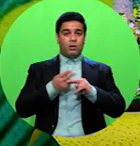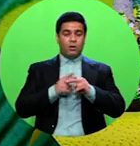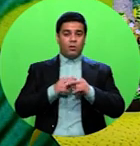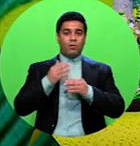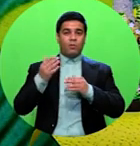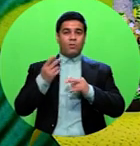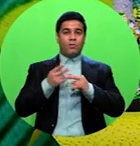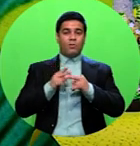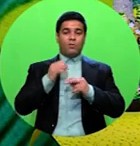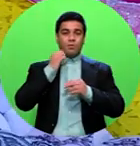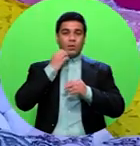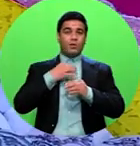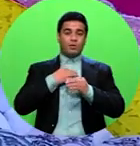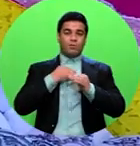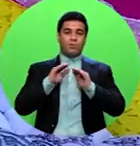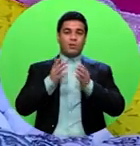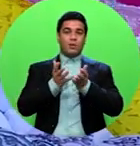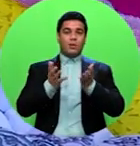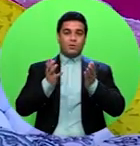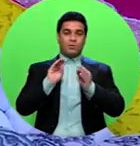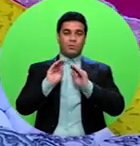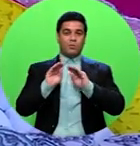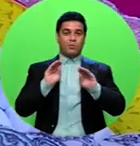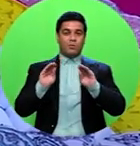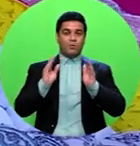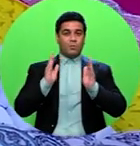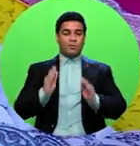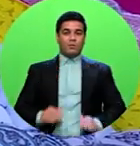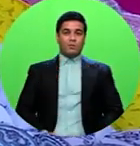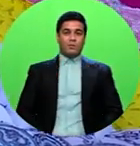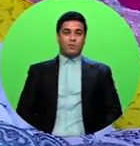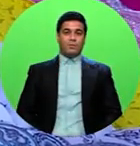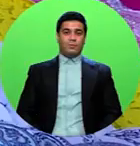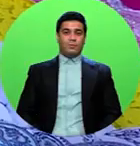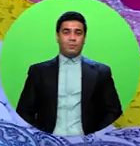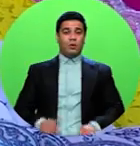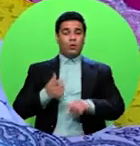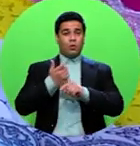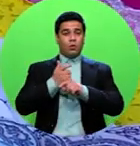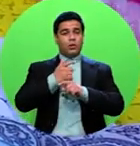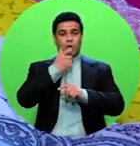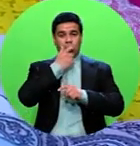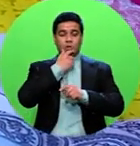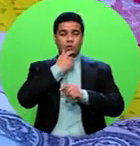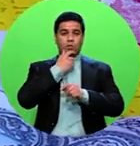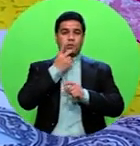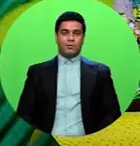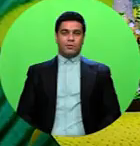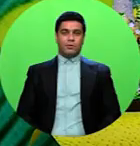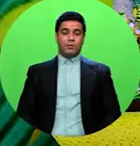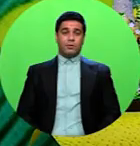наклеиваю нашу корзиночку вот таким образом. Очень аккуратно, ребята,